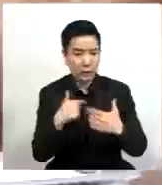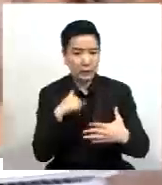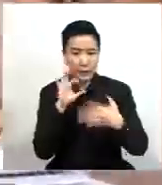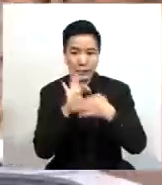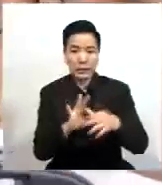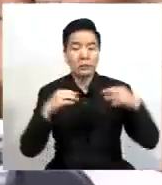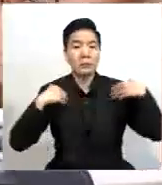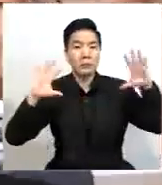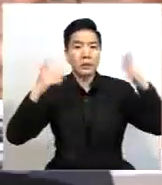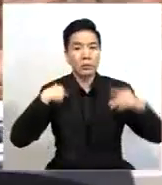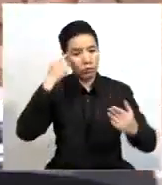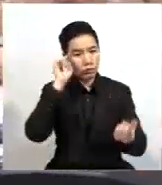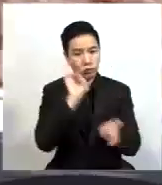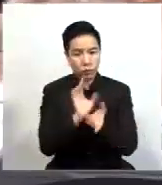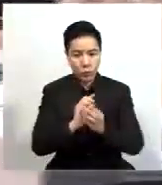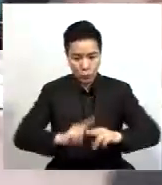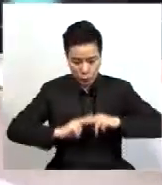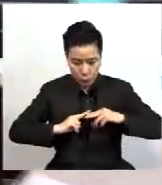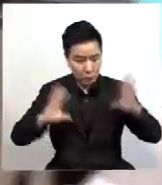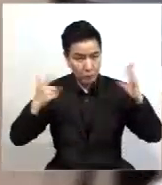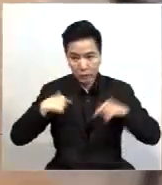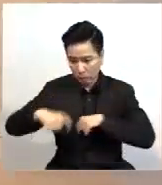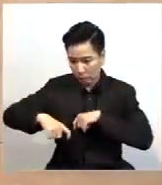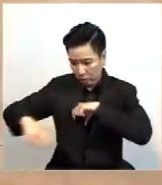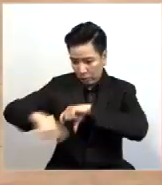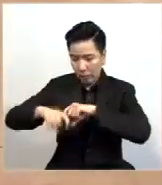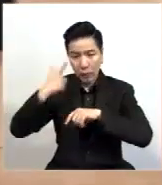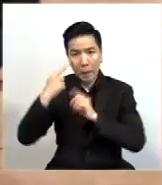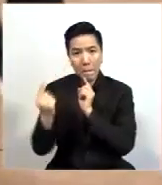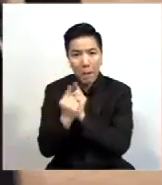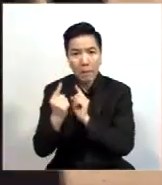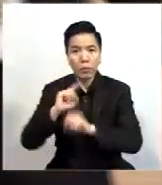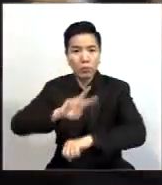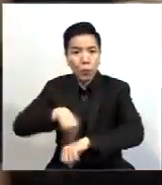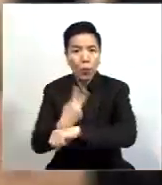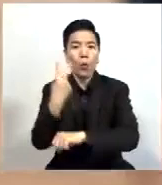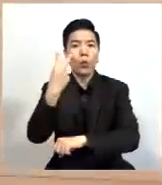ไม่มีส่วนเกี่ยวข้องและไม่รู้จักกันเป็นการส่วนตัวกับนายสอนสุวีพบกันเพียงแค่